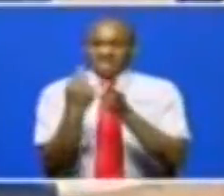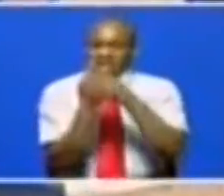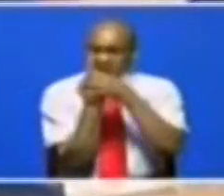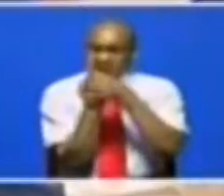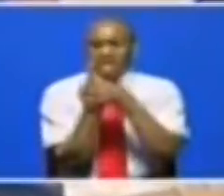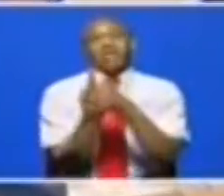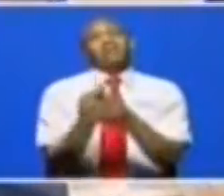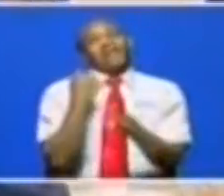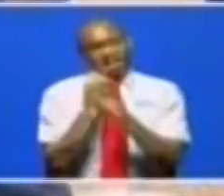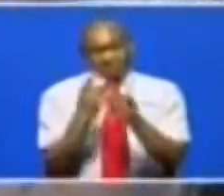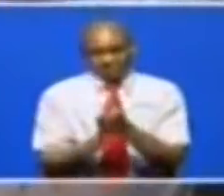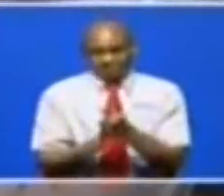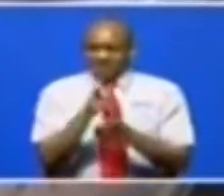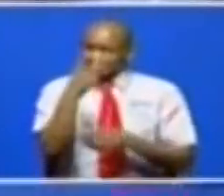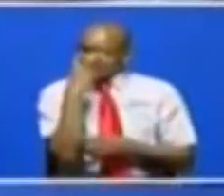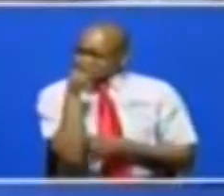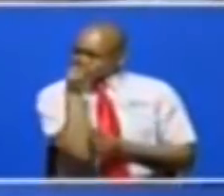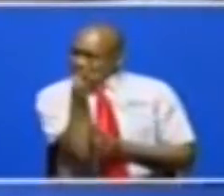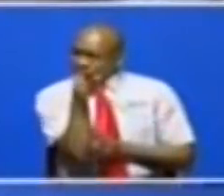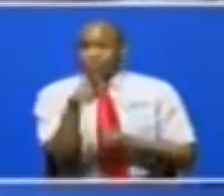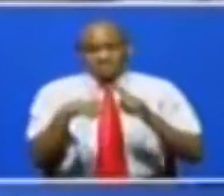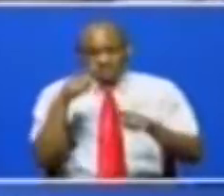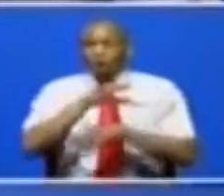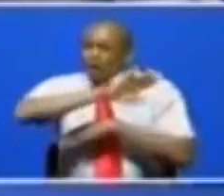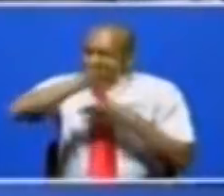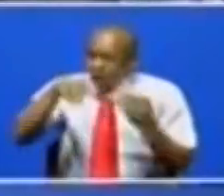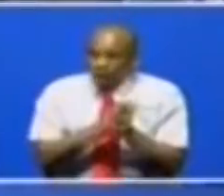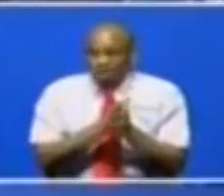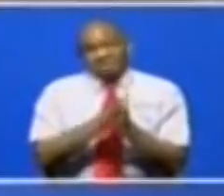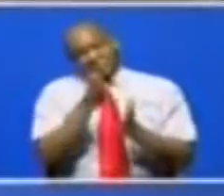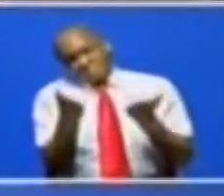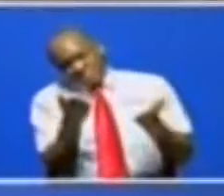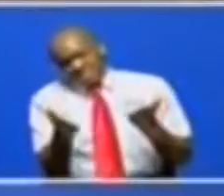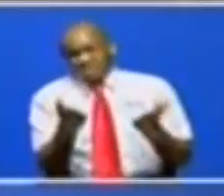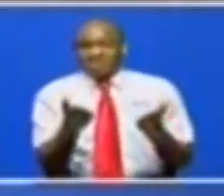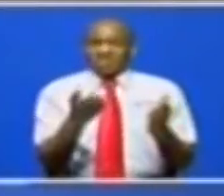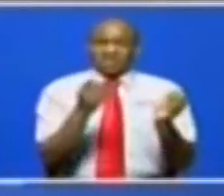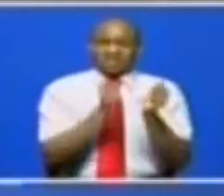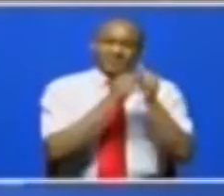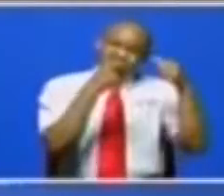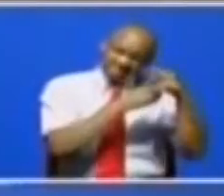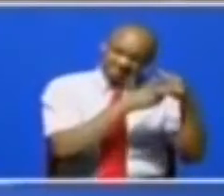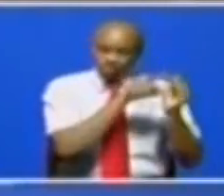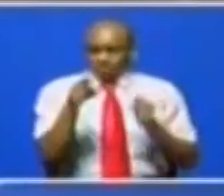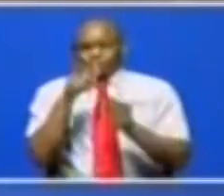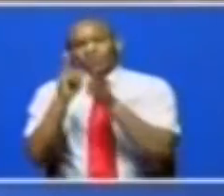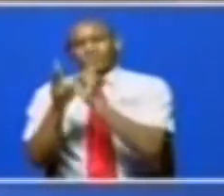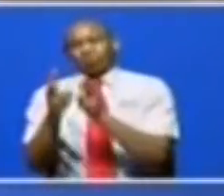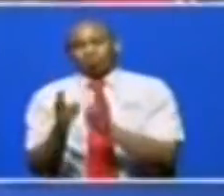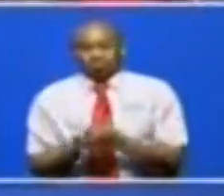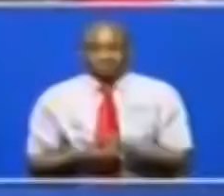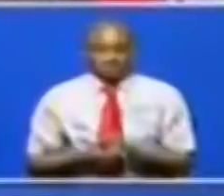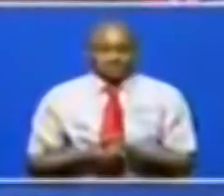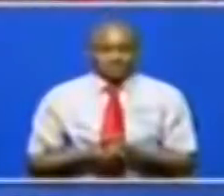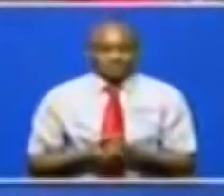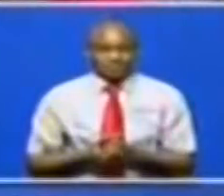11. Polisi wanasema washukiwa waliouawa wote walikuwa kati ya umri wa miaka 17 na 22.